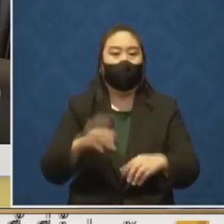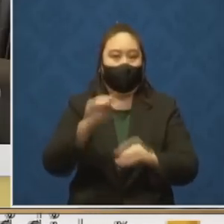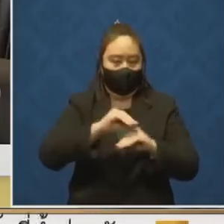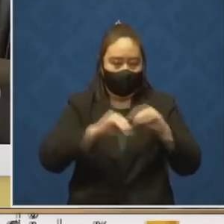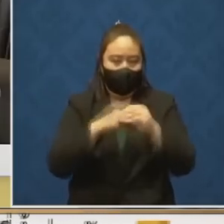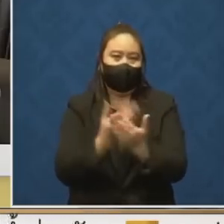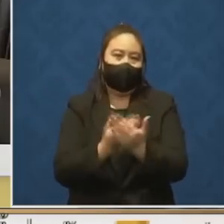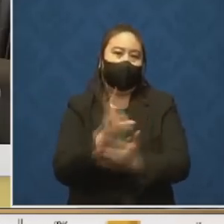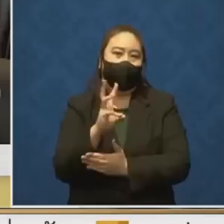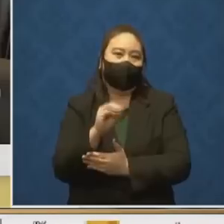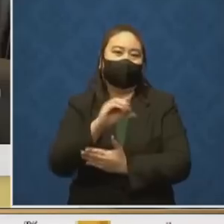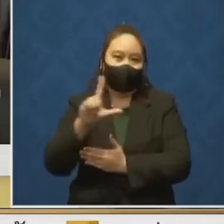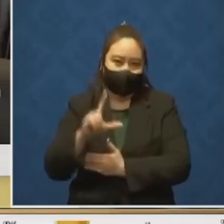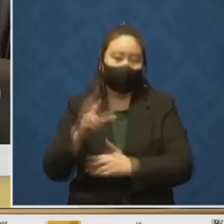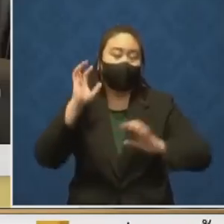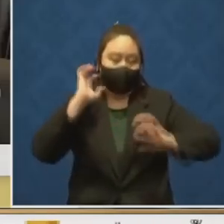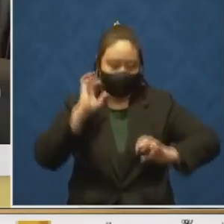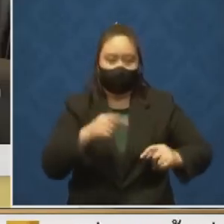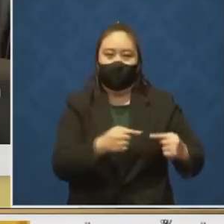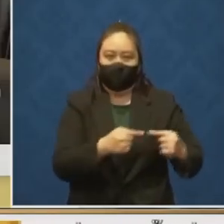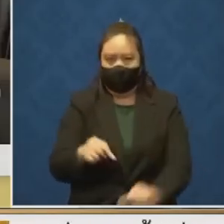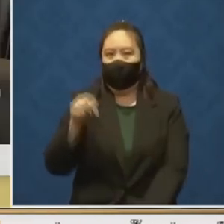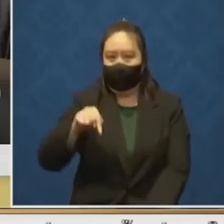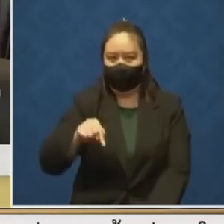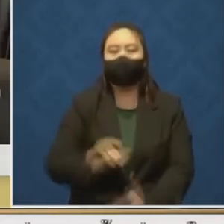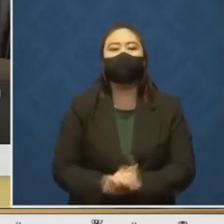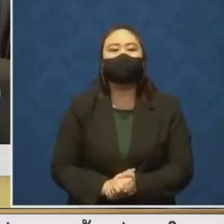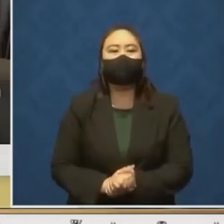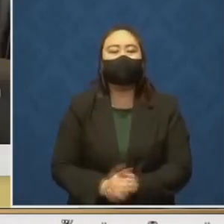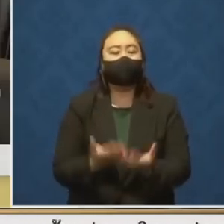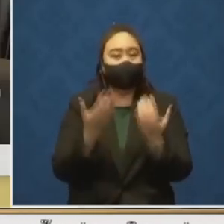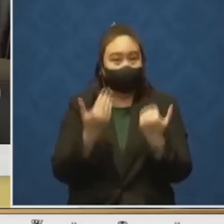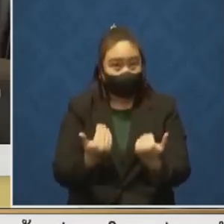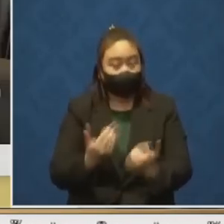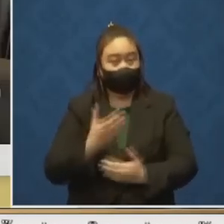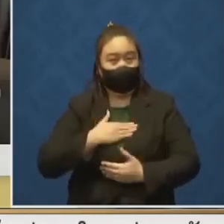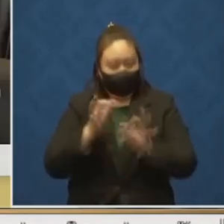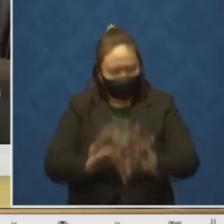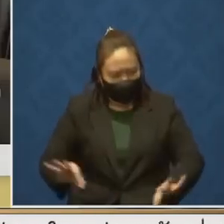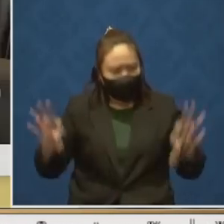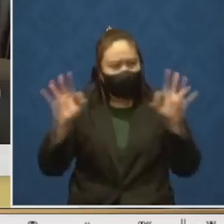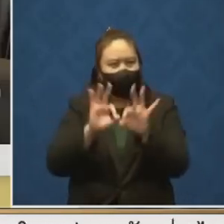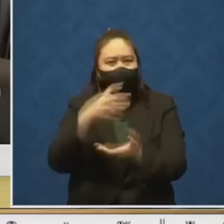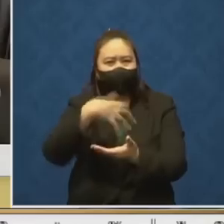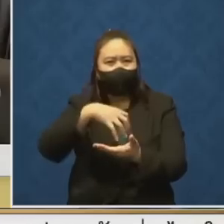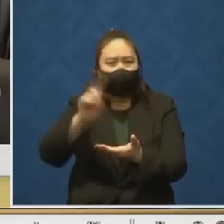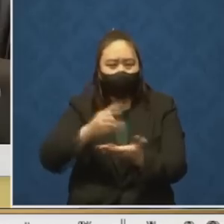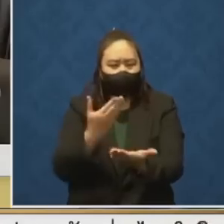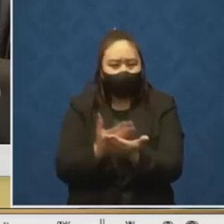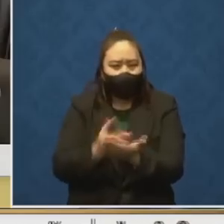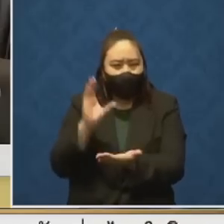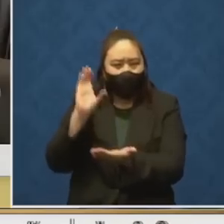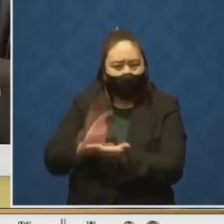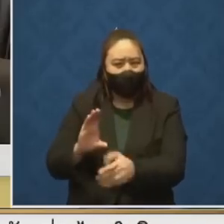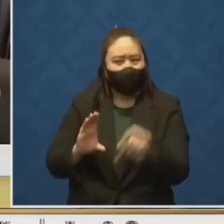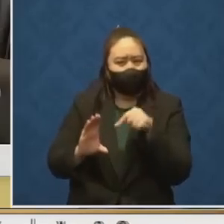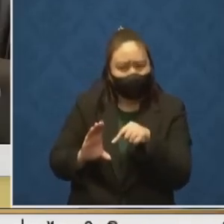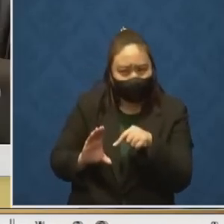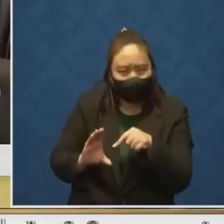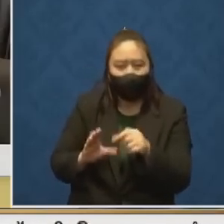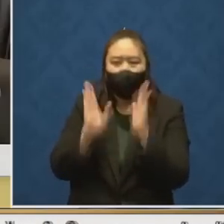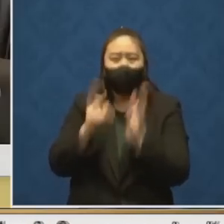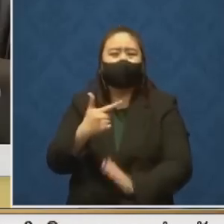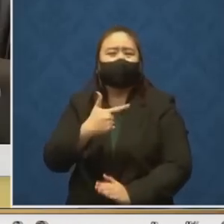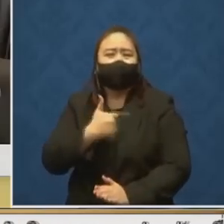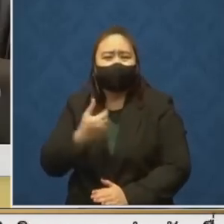บาทที่จัหดรบอรีต่อค่ะ ท่พระทานประเด็สำคญที่ดิัจะพูดวันนี้ไม่ได้เกี่ยวกับว่าเงินนี้ได้จเงินบริจากหอเป็เงินงบ